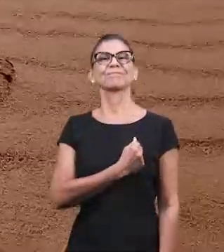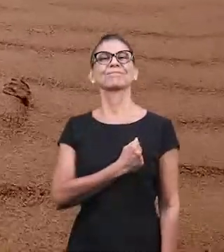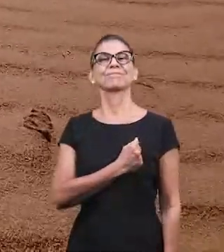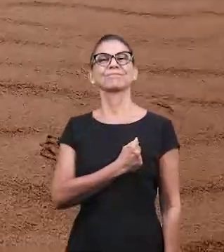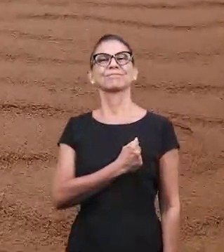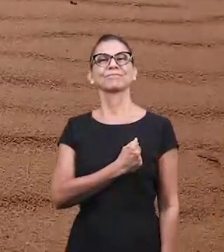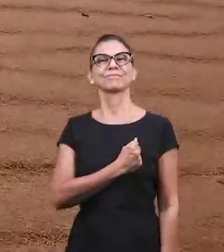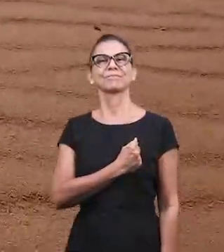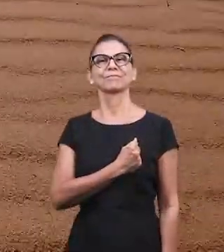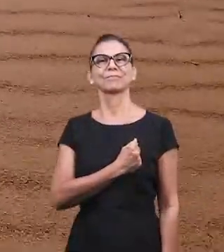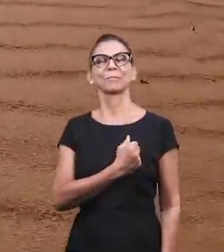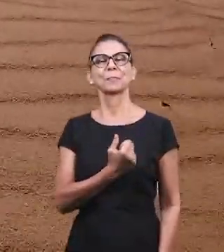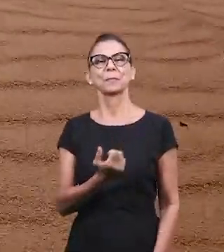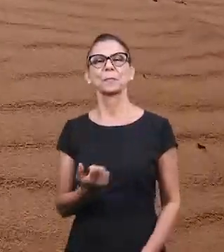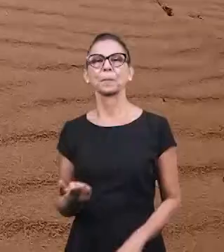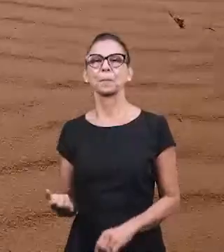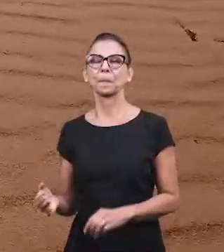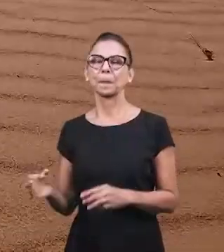одессе